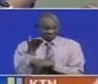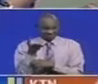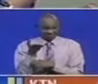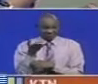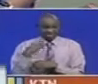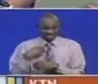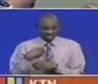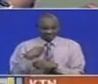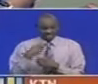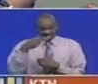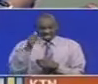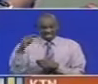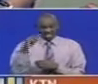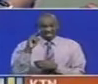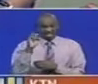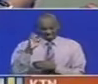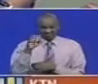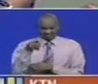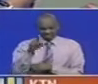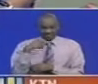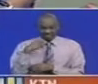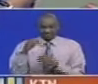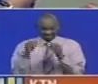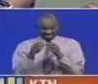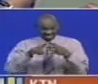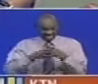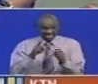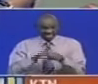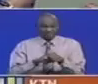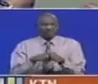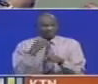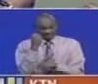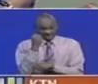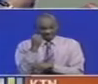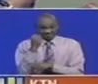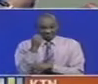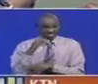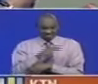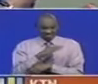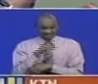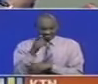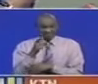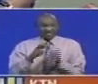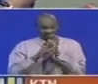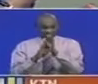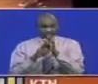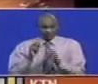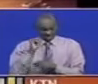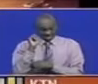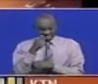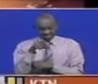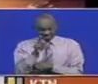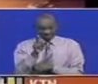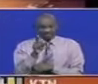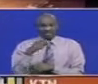wakazi katika jiji la Hege hivi sasa, na ni mkutano ulioanza mwendo wa saa 11 ambako wawakilishi wa taifa la Kenya wamepata